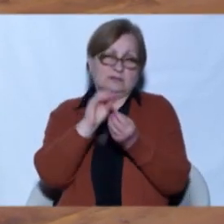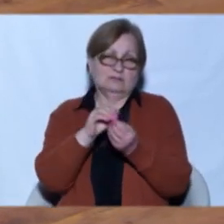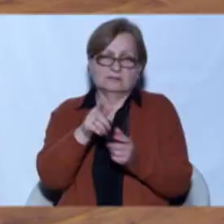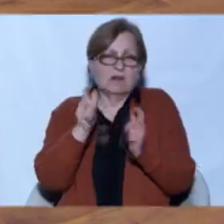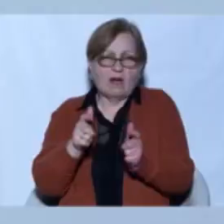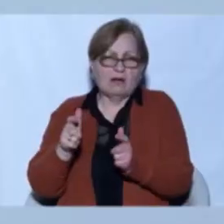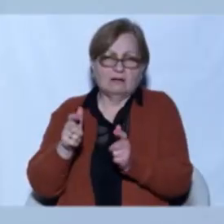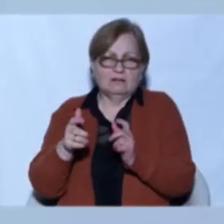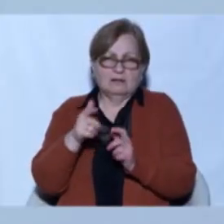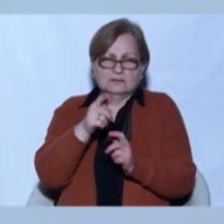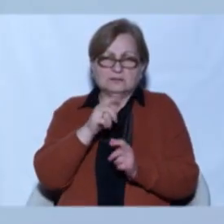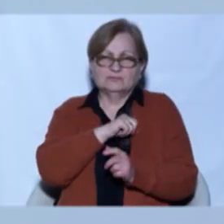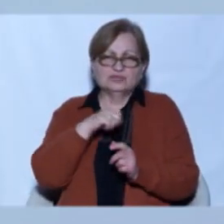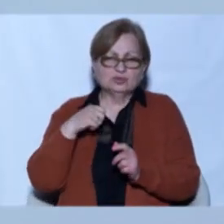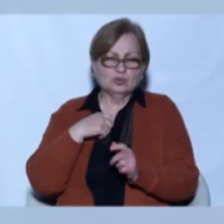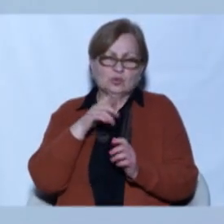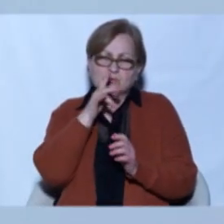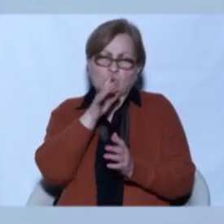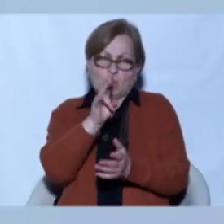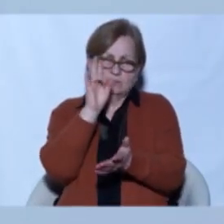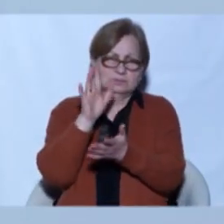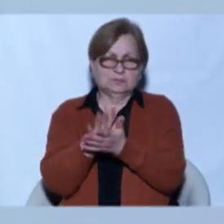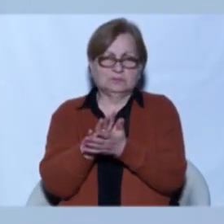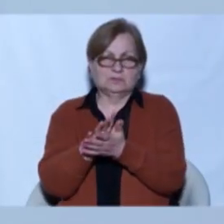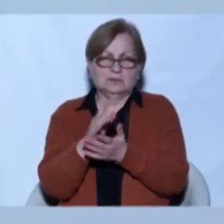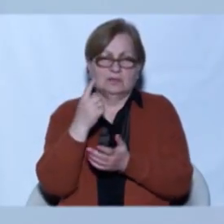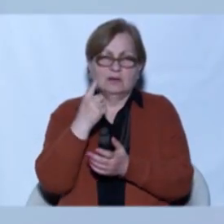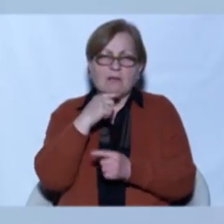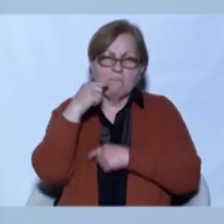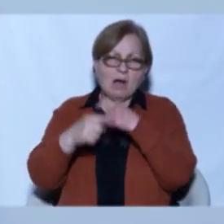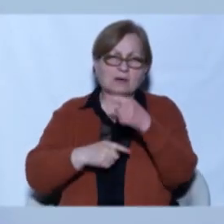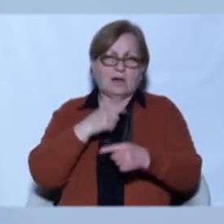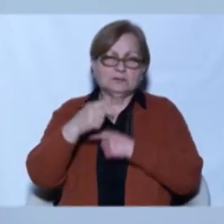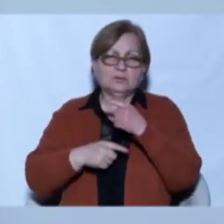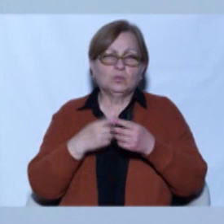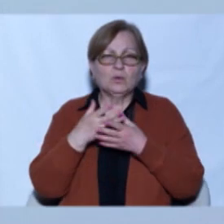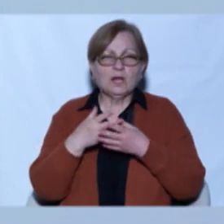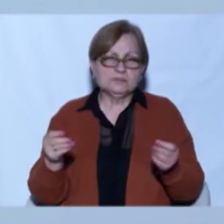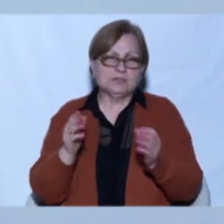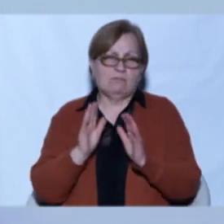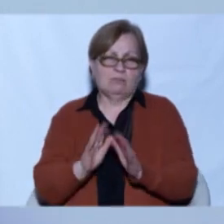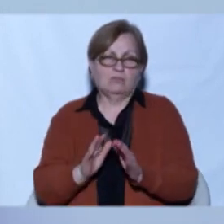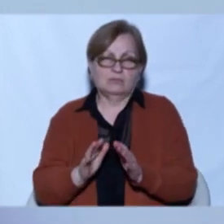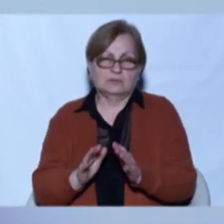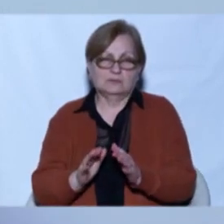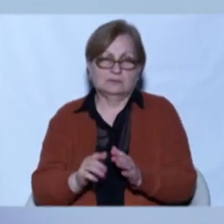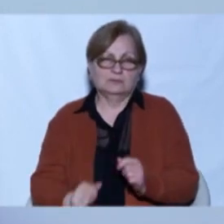ემორჩილებოდა დროს, თითქოს იქ გაიყინა დრო და იყო მარადიული გაზაფხული და